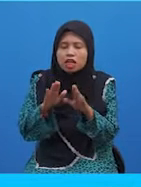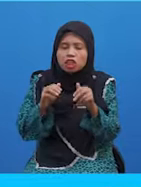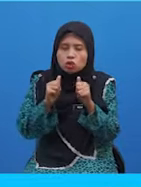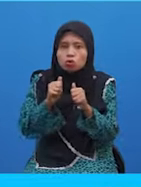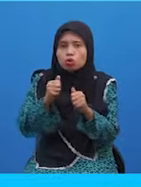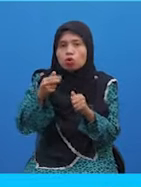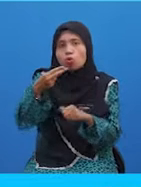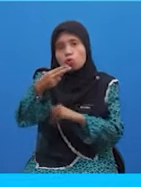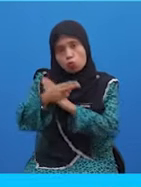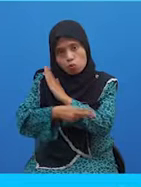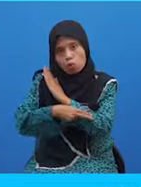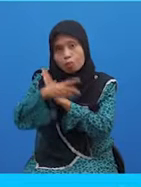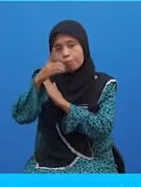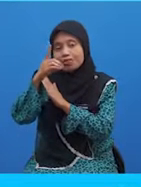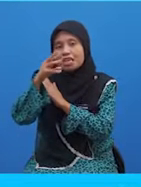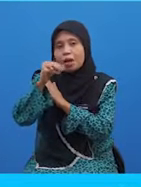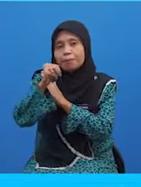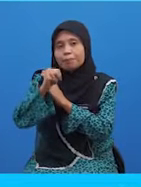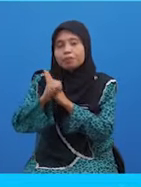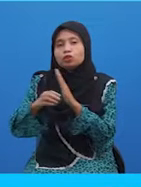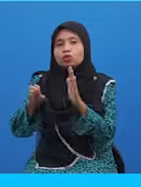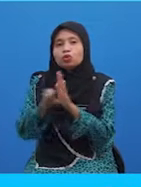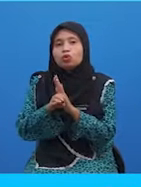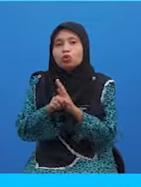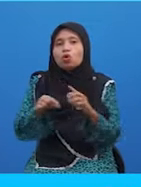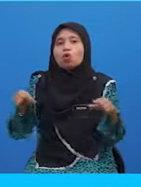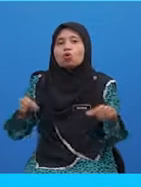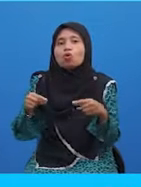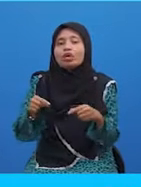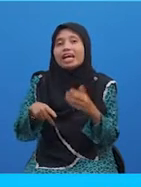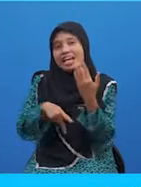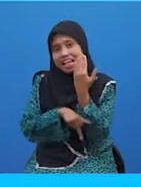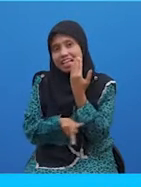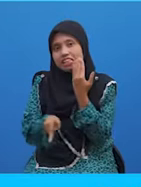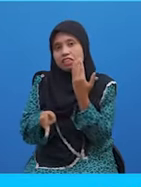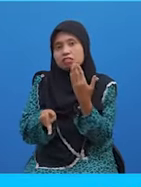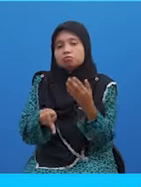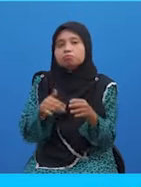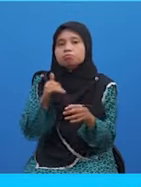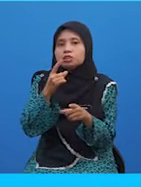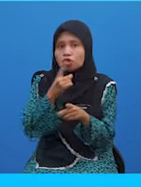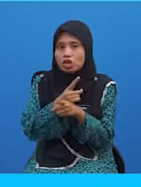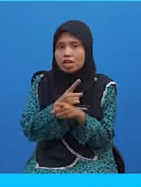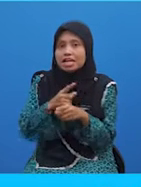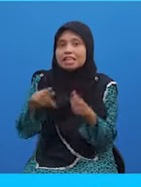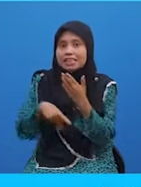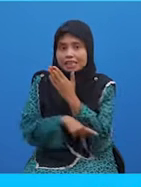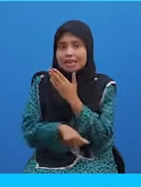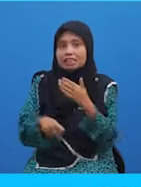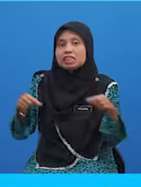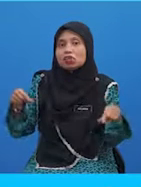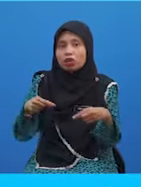hukum DM. Contohnya, goreng keladi, sepatutnya keladi goreng. Membina lebih